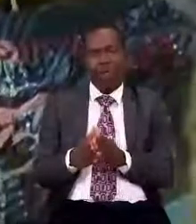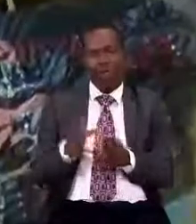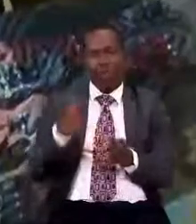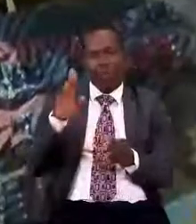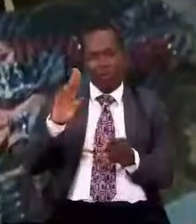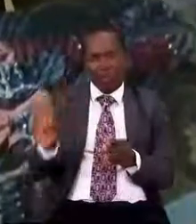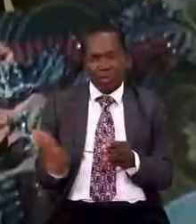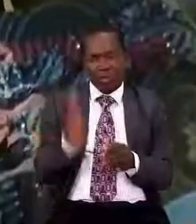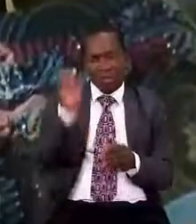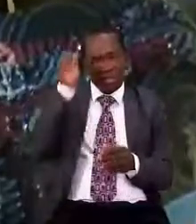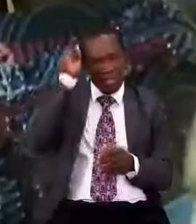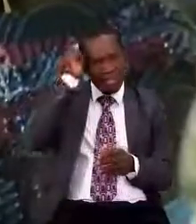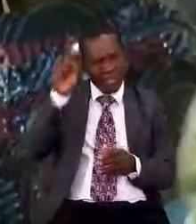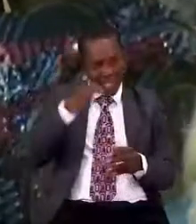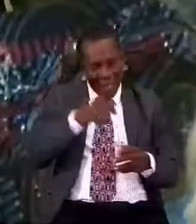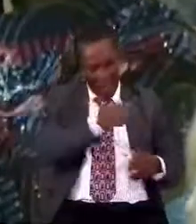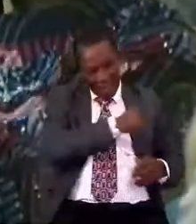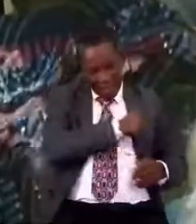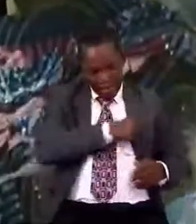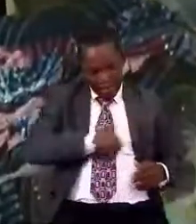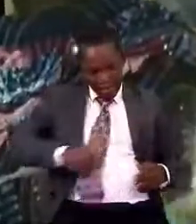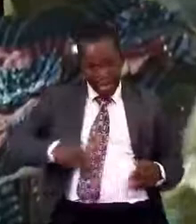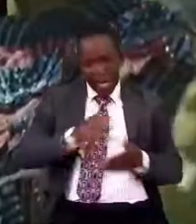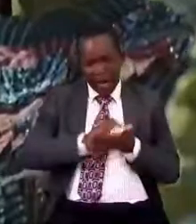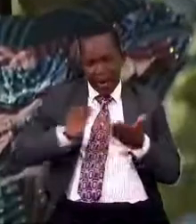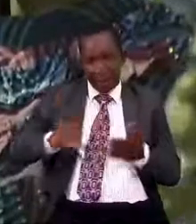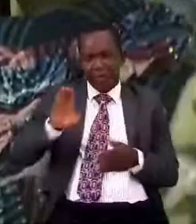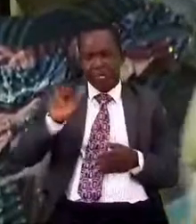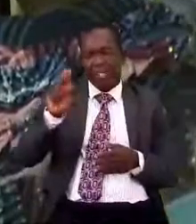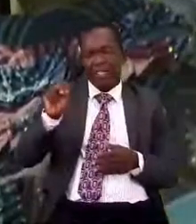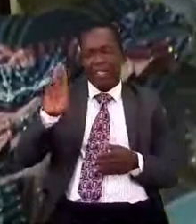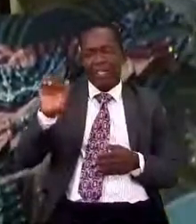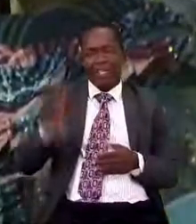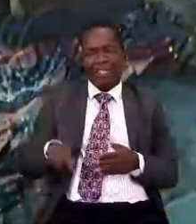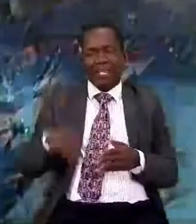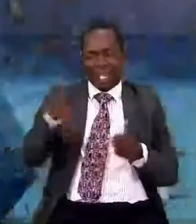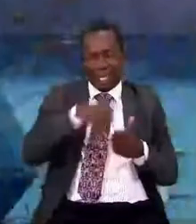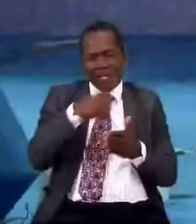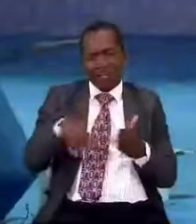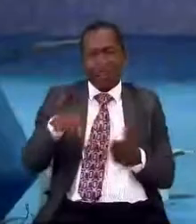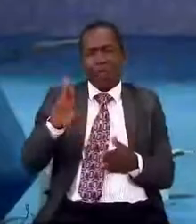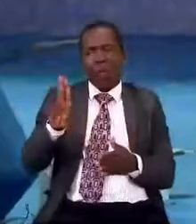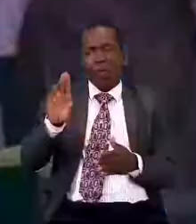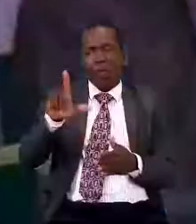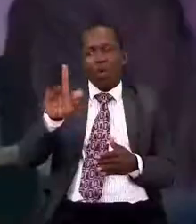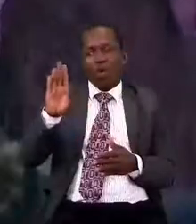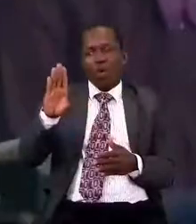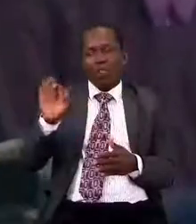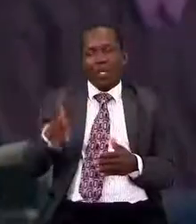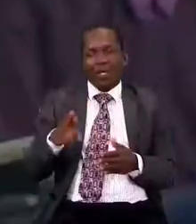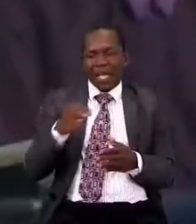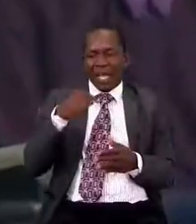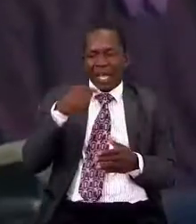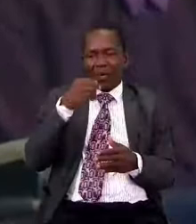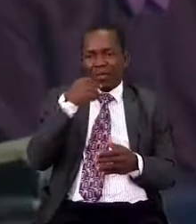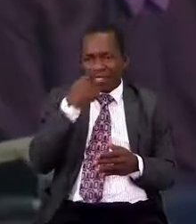son bic depuis le ciel. Que cancer, il bip dessus. Que hypertension, il bip dessus.